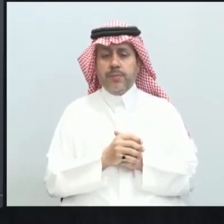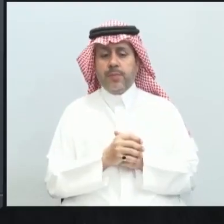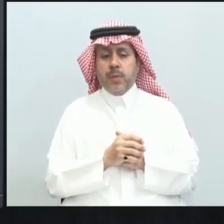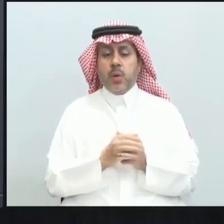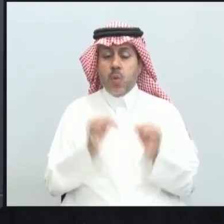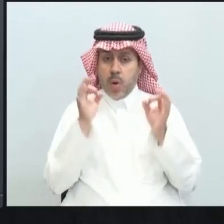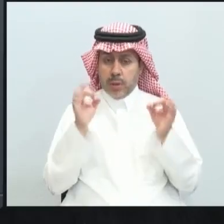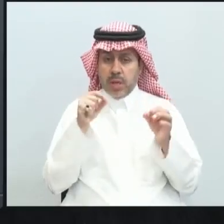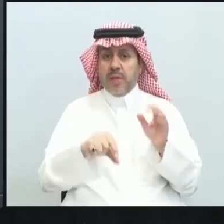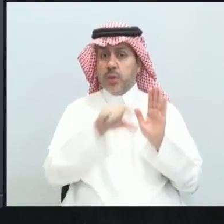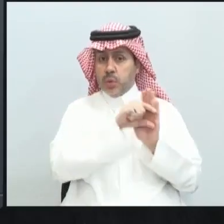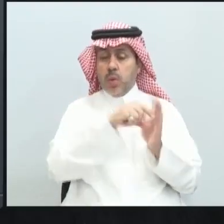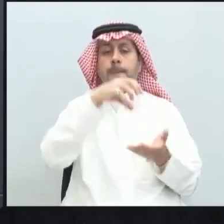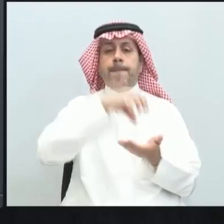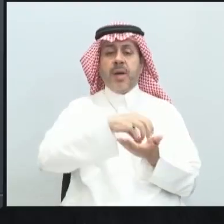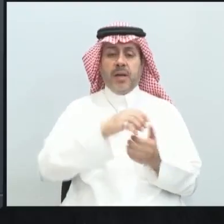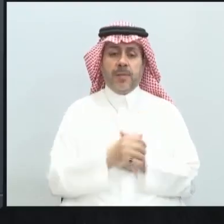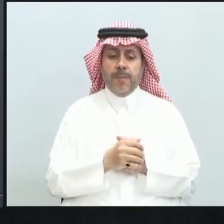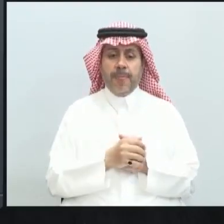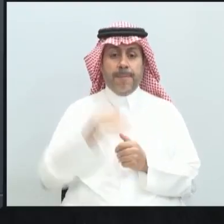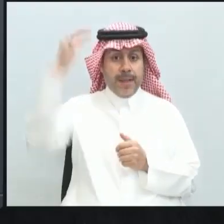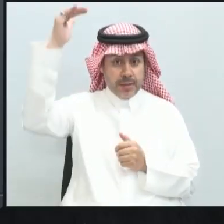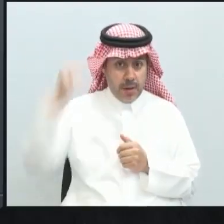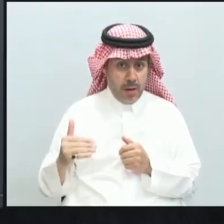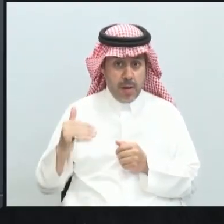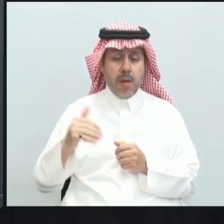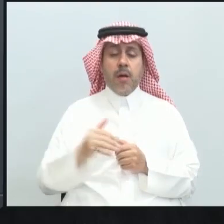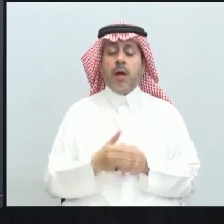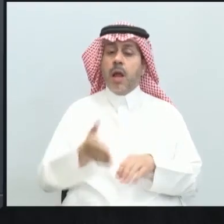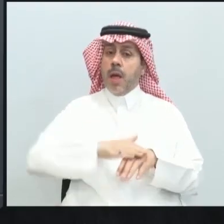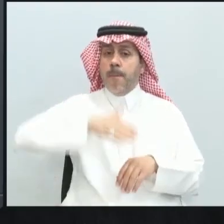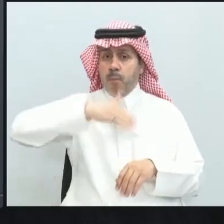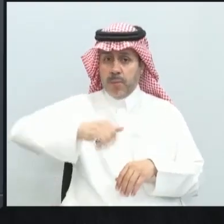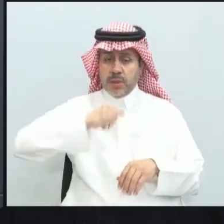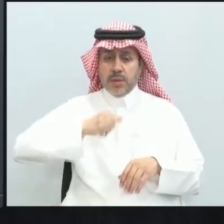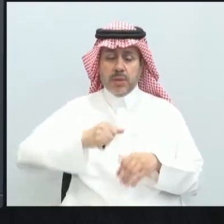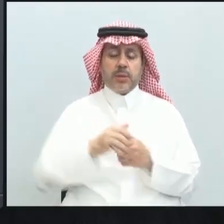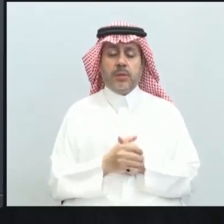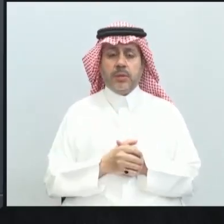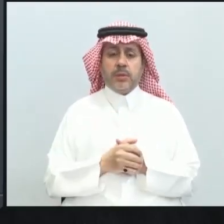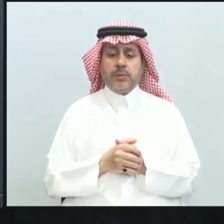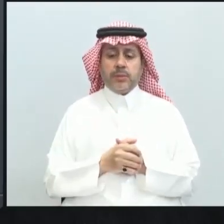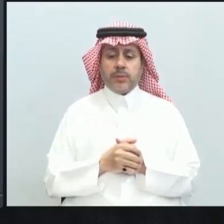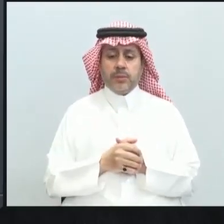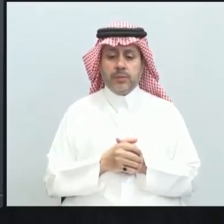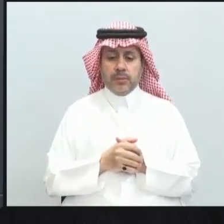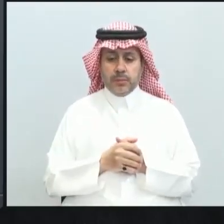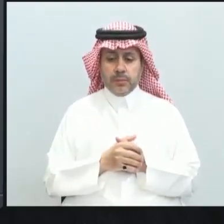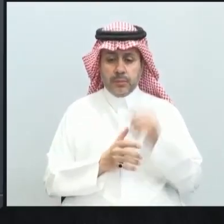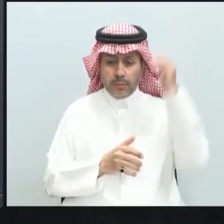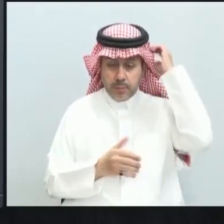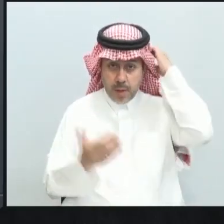على ان السور المكيه هي التي انزلها الله جل وعلا على نبيه محمد صلى الله عليه وسلم